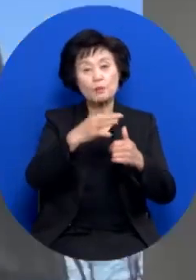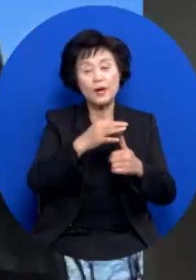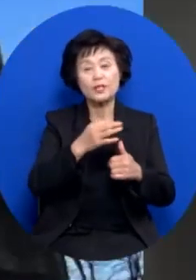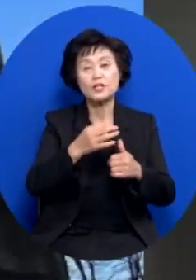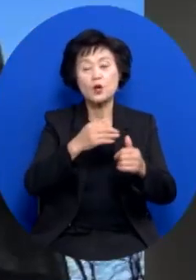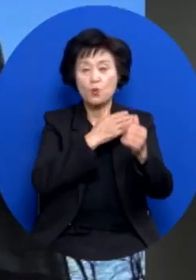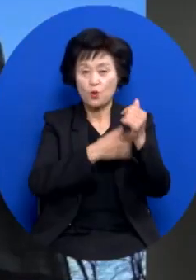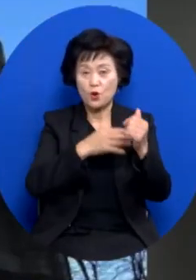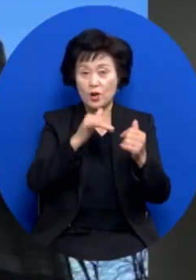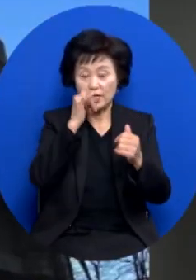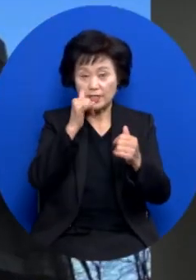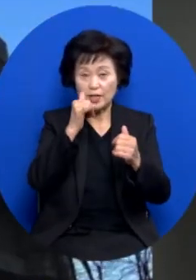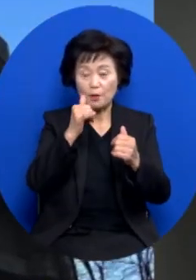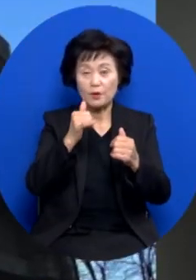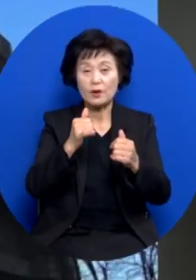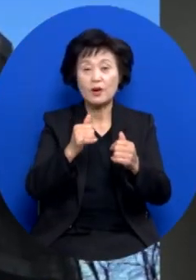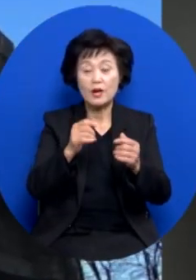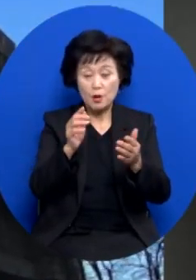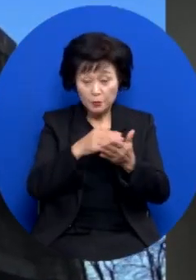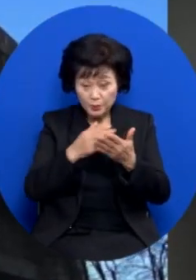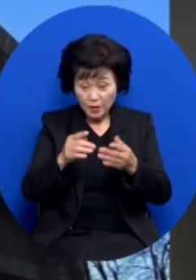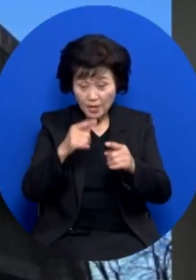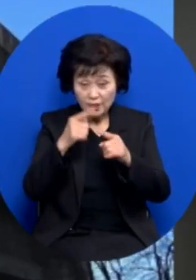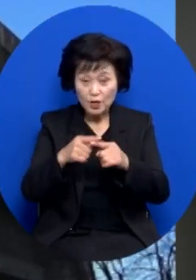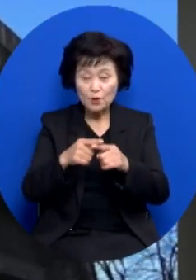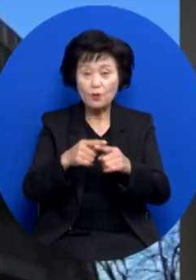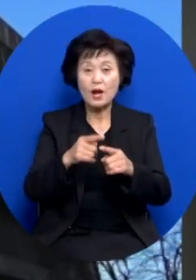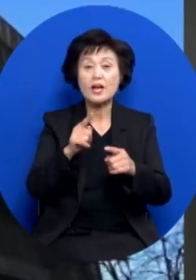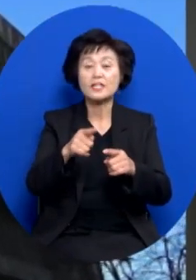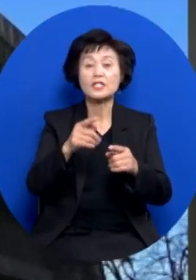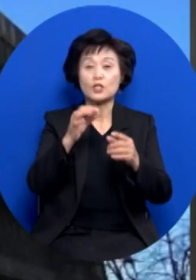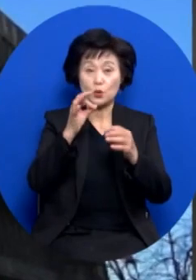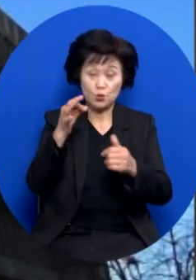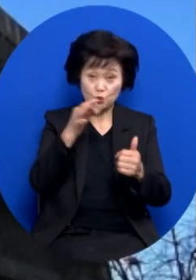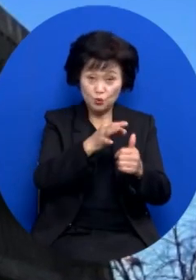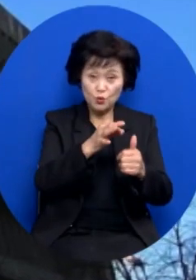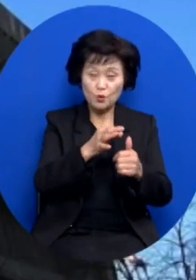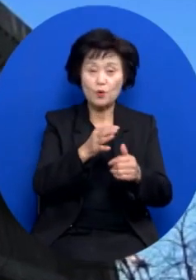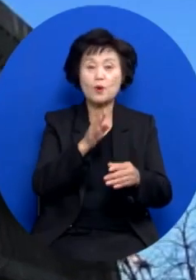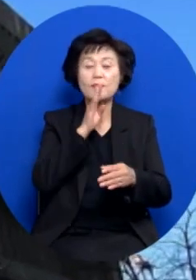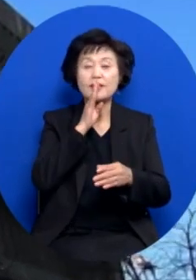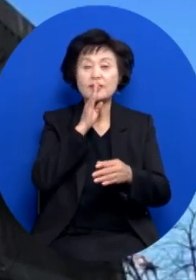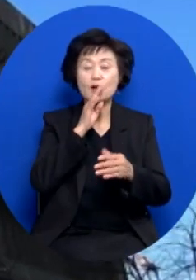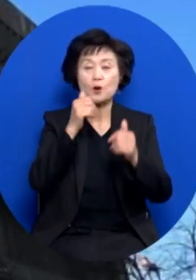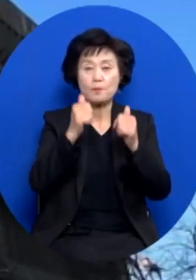시 법무부가 청구비용을 자체 분석한 결과이 금액이 합리적이라고 판단했다고 전했습니다